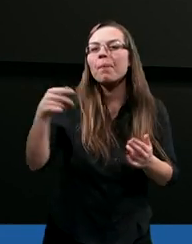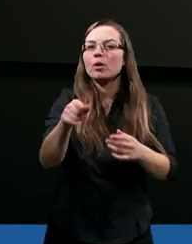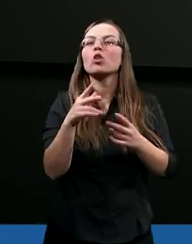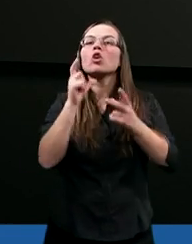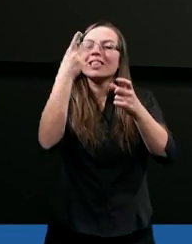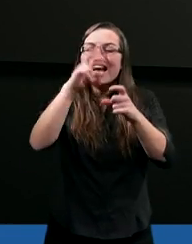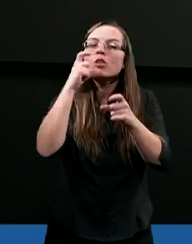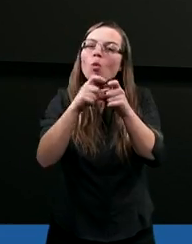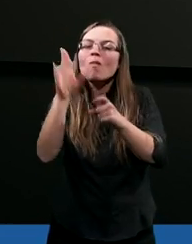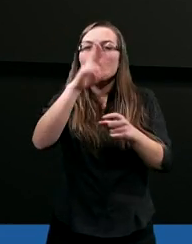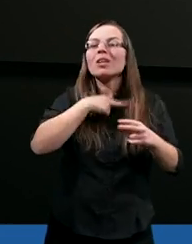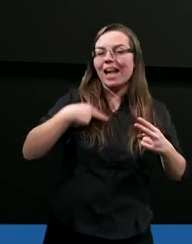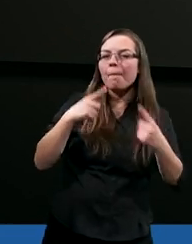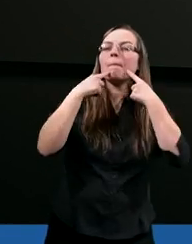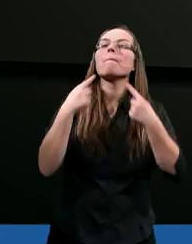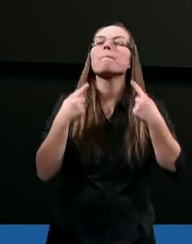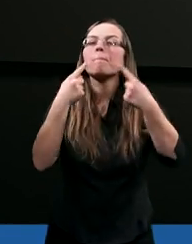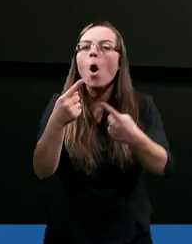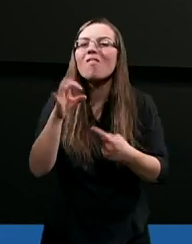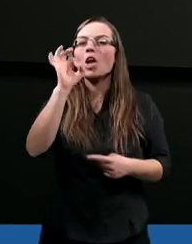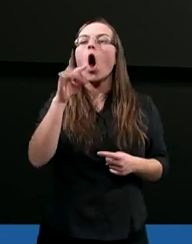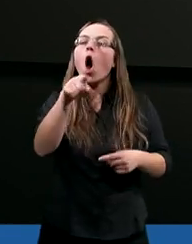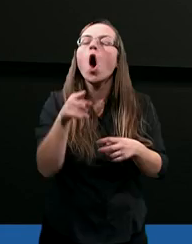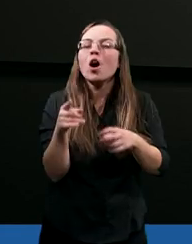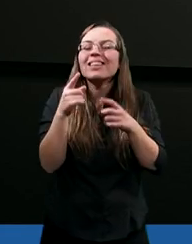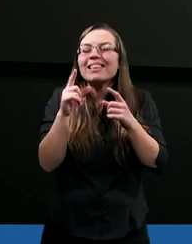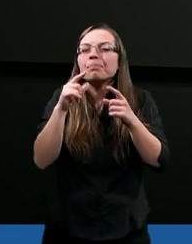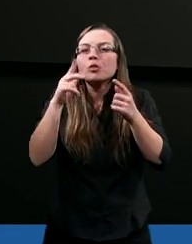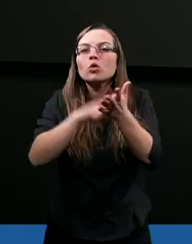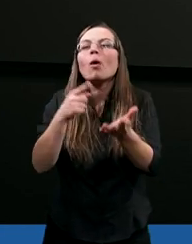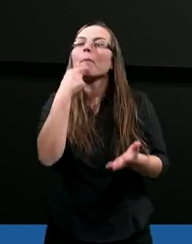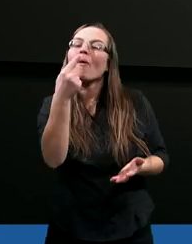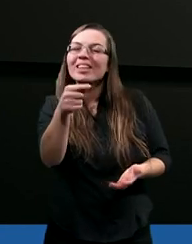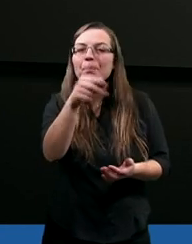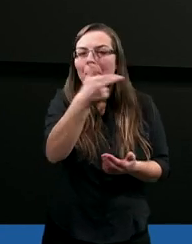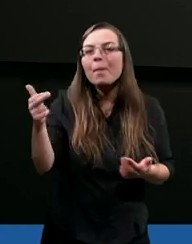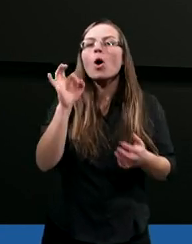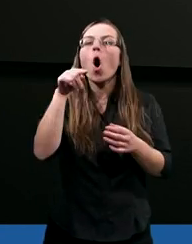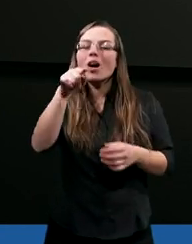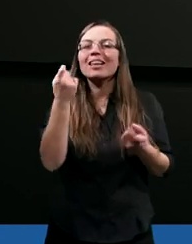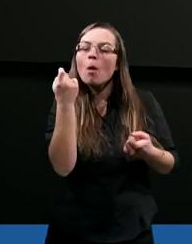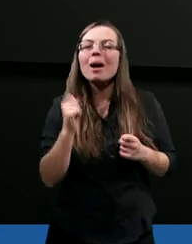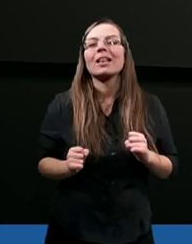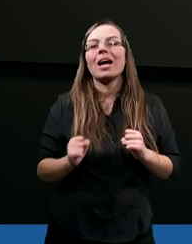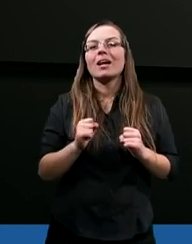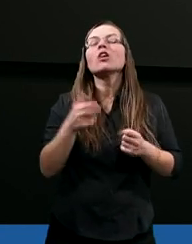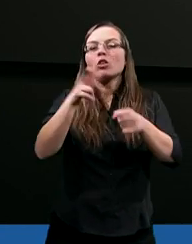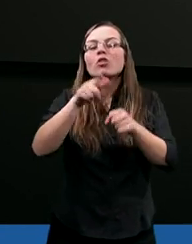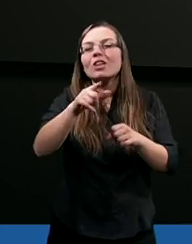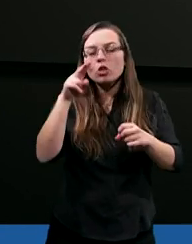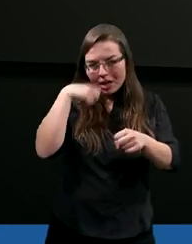Niech Słowo Boże nam powie, o którym już powiedzieliśmy, że możemy mu bezwzględnie